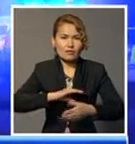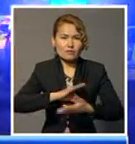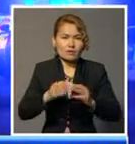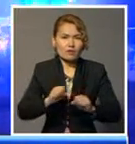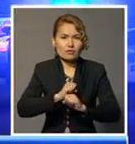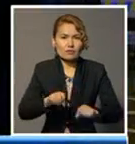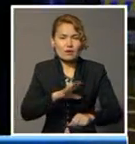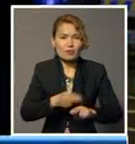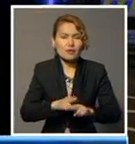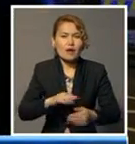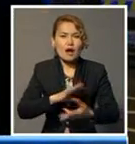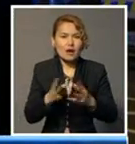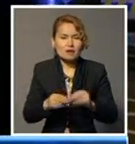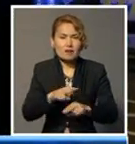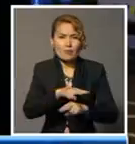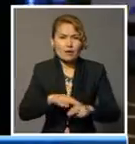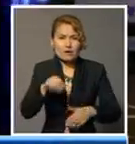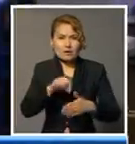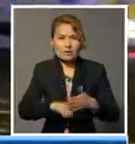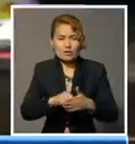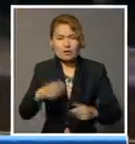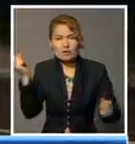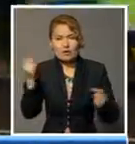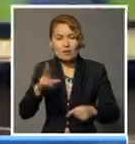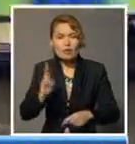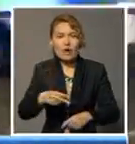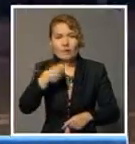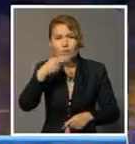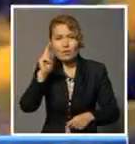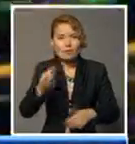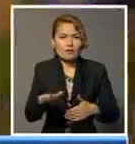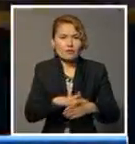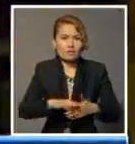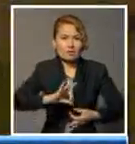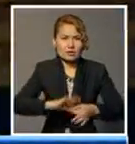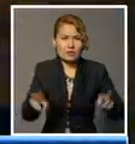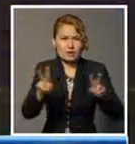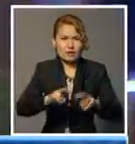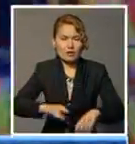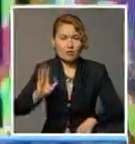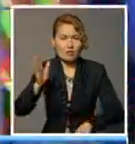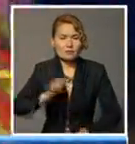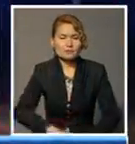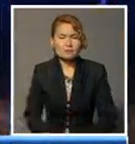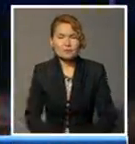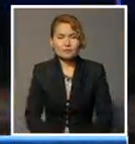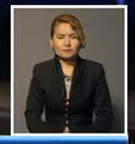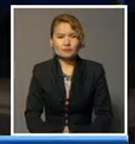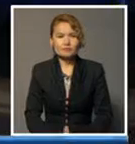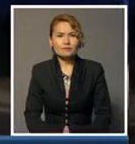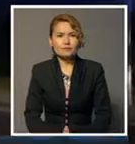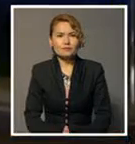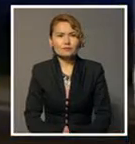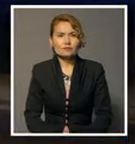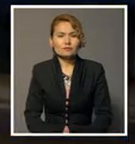жатыр. Оқиға орнында қазір криминалистер жүр. Олар жангешті іске қосқан бомбаның шеге сомындармен толтырылғанын анықтады. Арай Төрегенқызы, Қазақстан